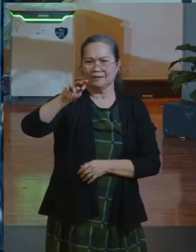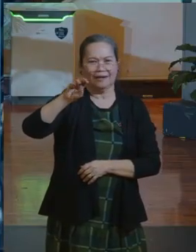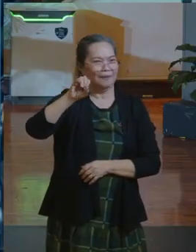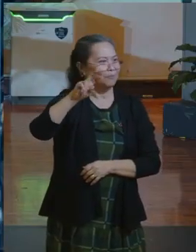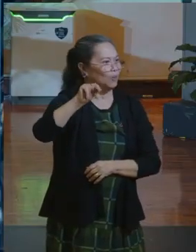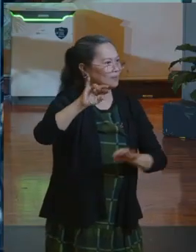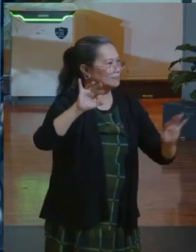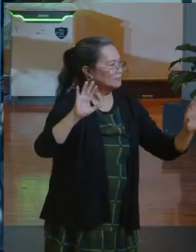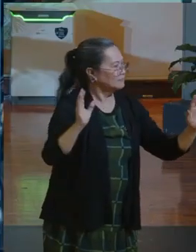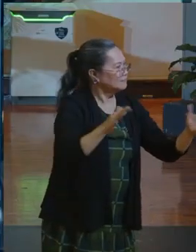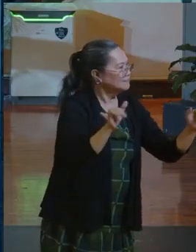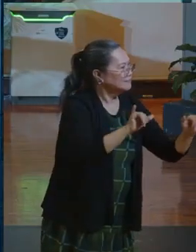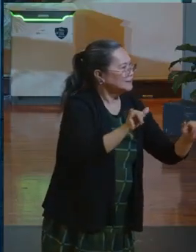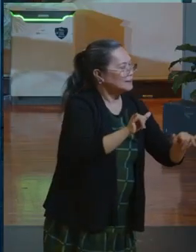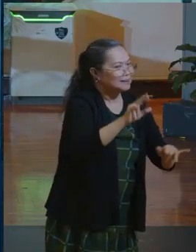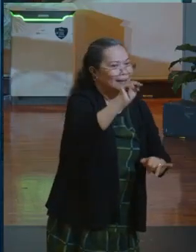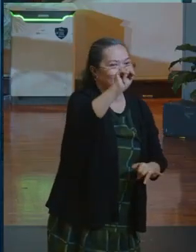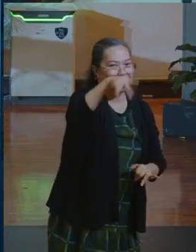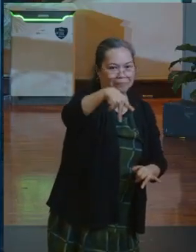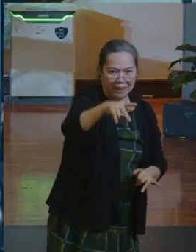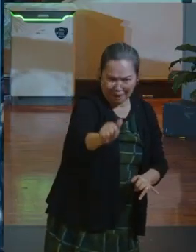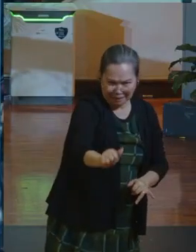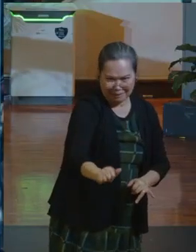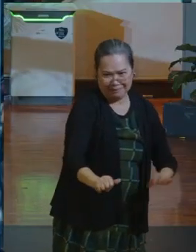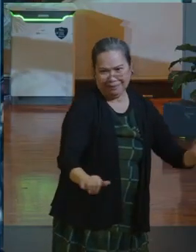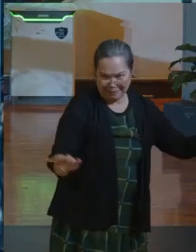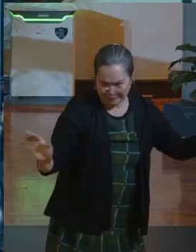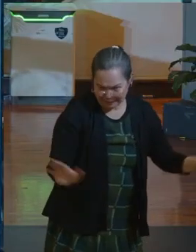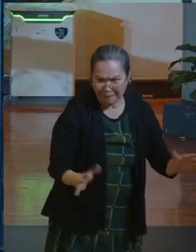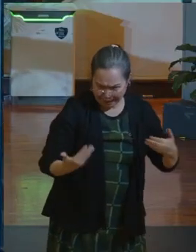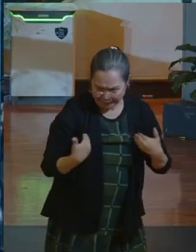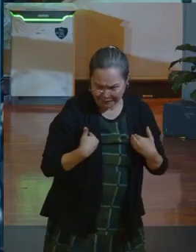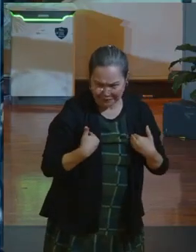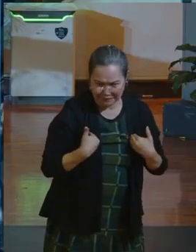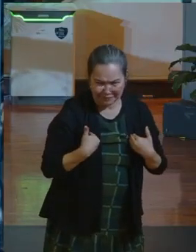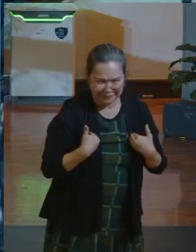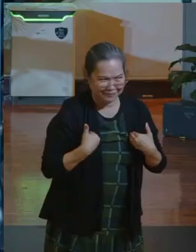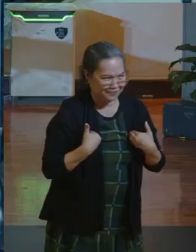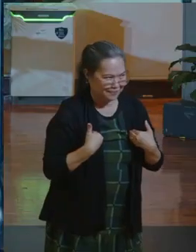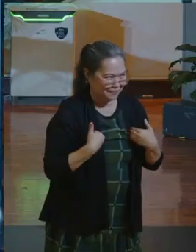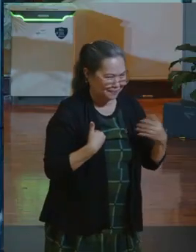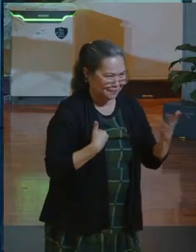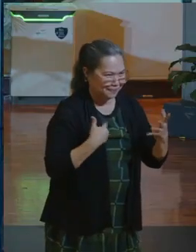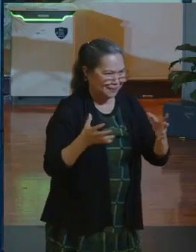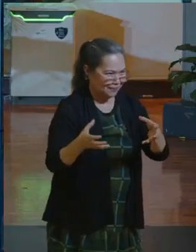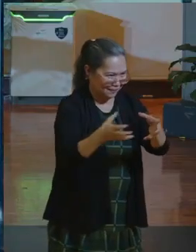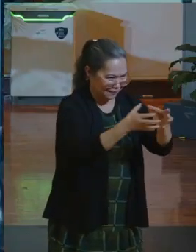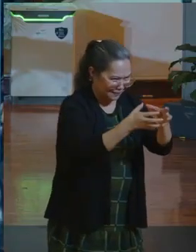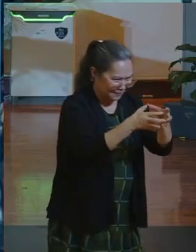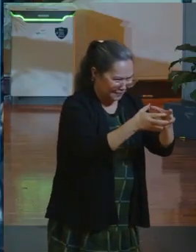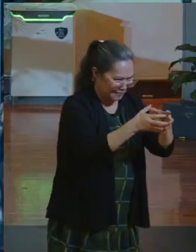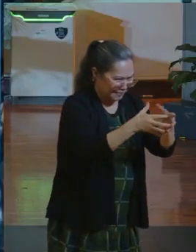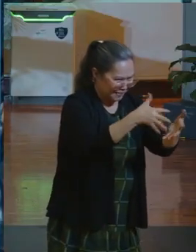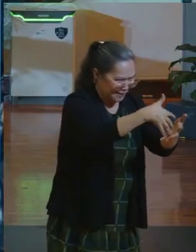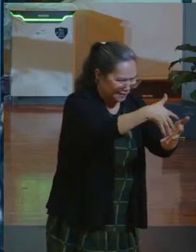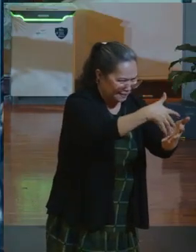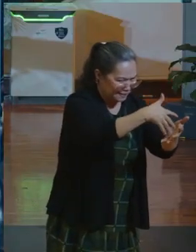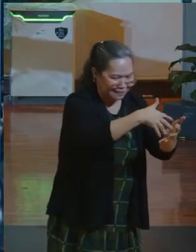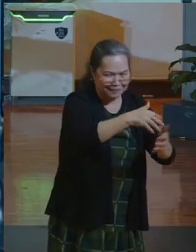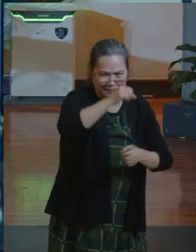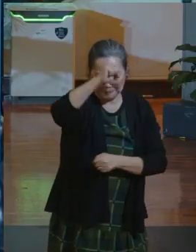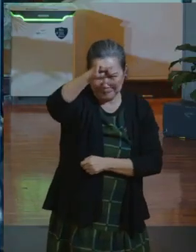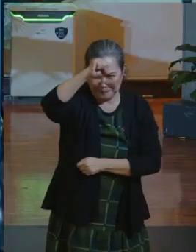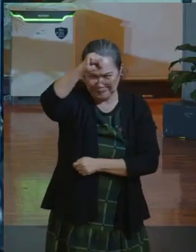yung mga kasapi ng kabatang makabayat. Ng samahan ng mga mag-aaral at ng